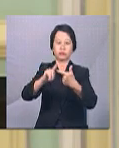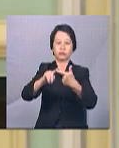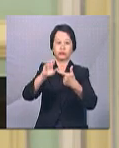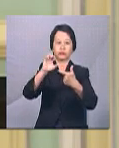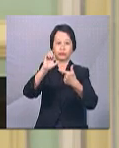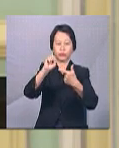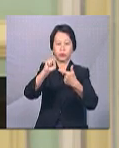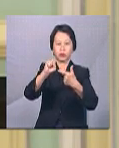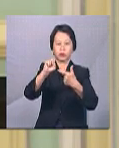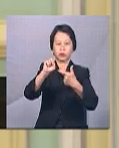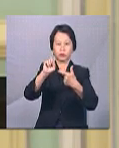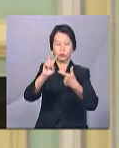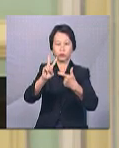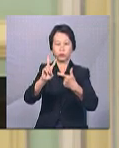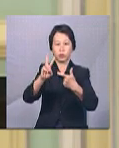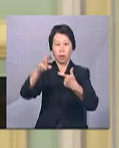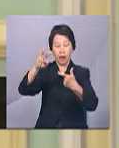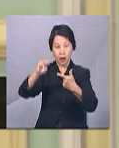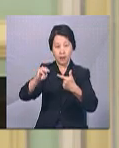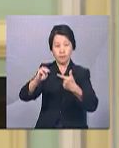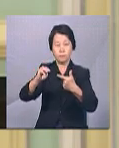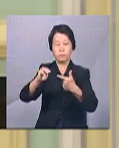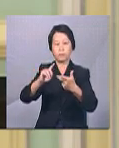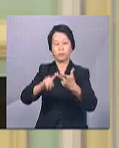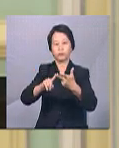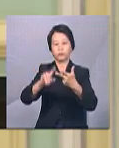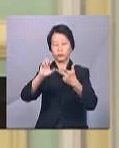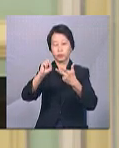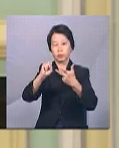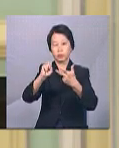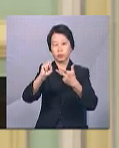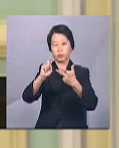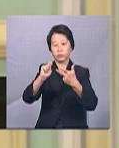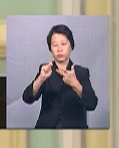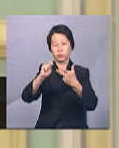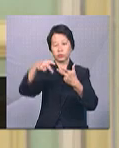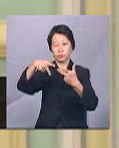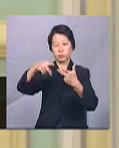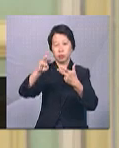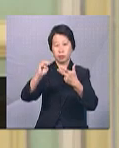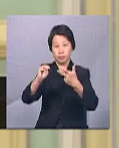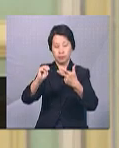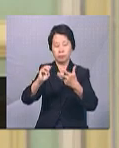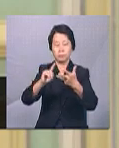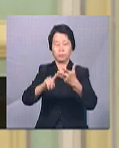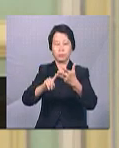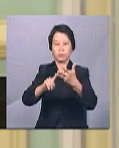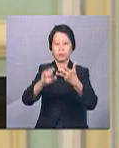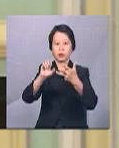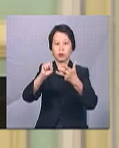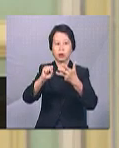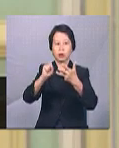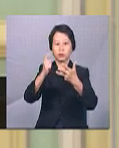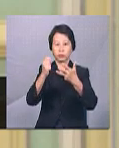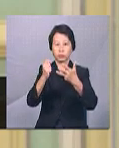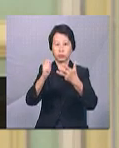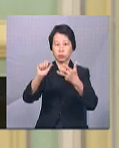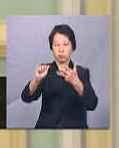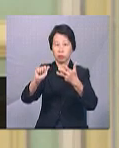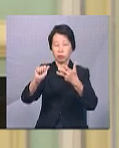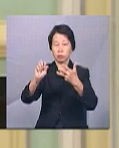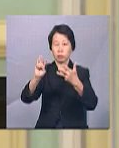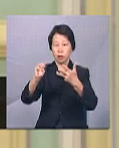jilbab channel Malaysia SBM segel tinggi persekolahan Malaysia stpm segel tinggi agama